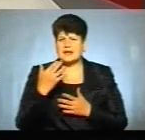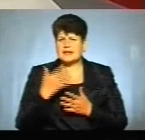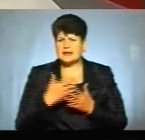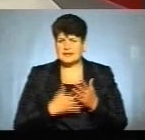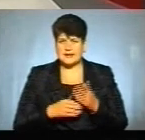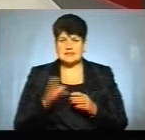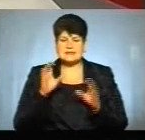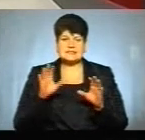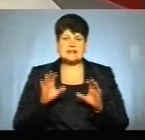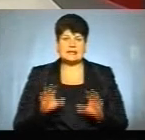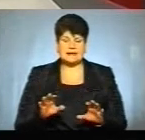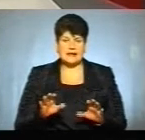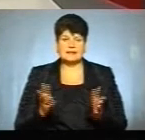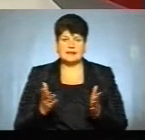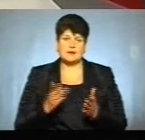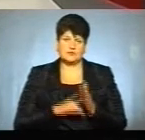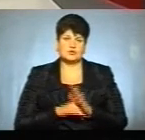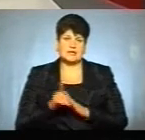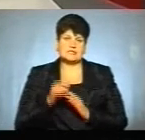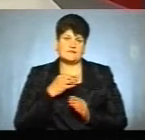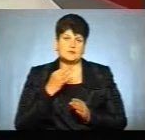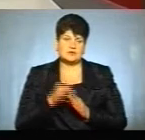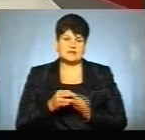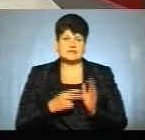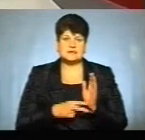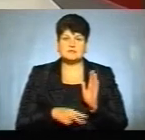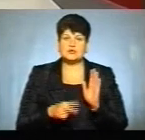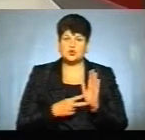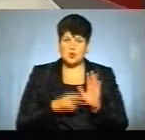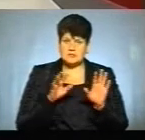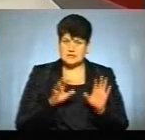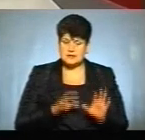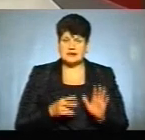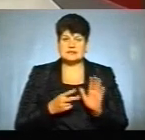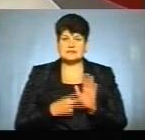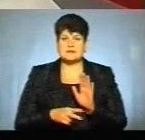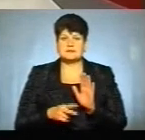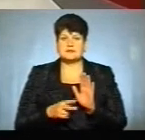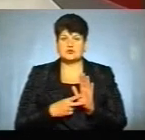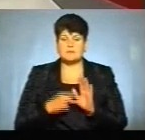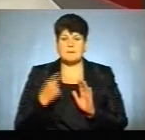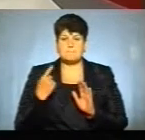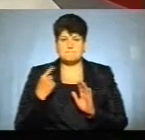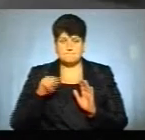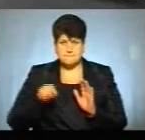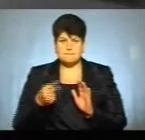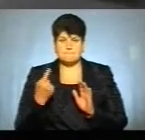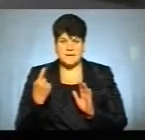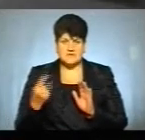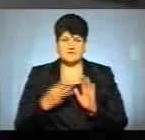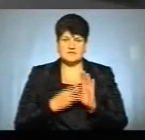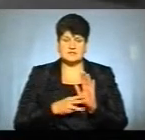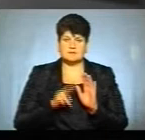які настає відповідальність. Це і 77-ма, це і 77-ма перша, це спалювання рослинності,